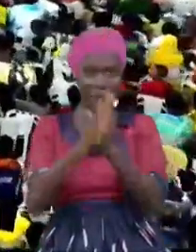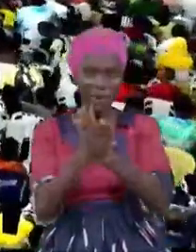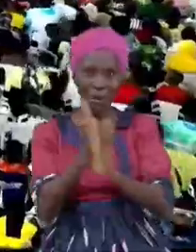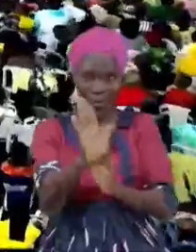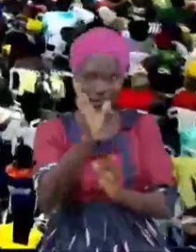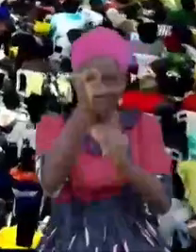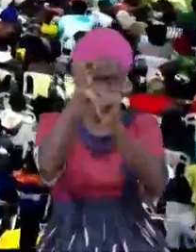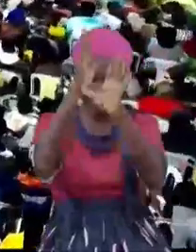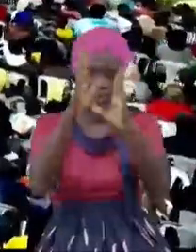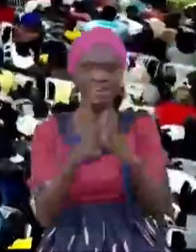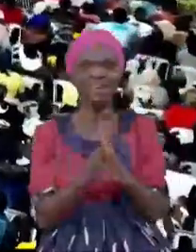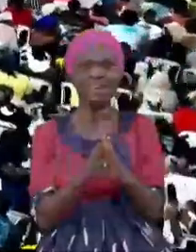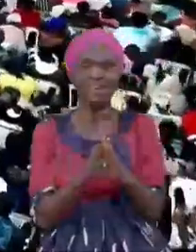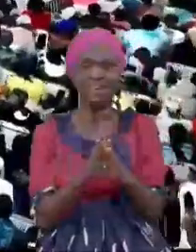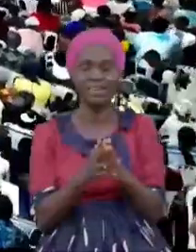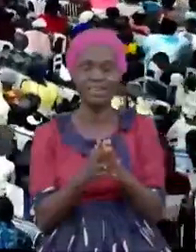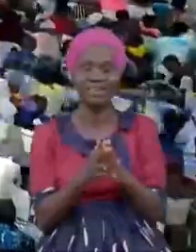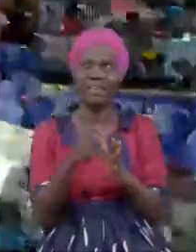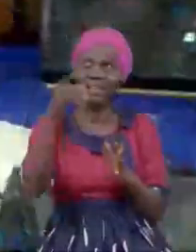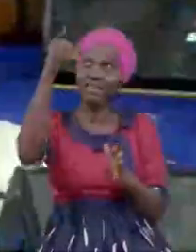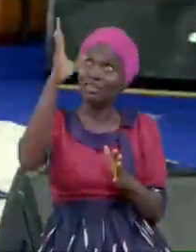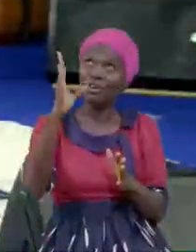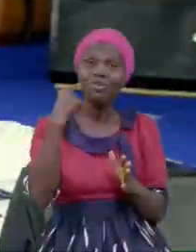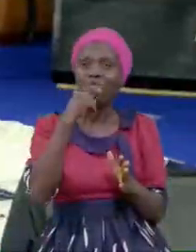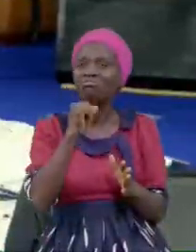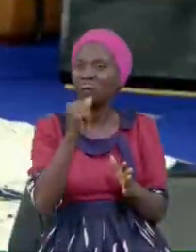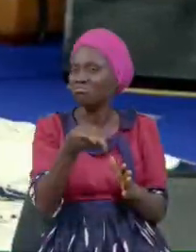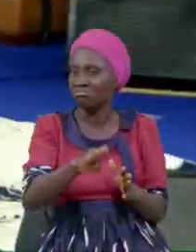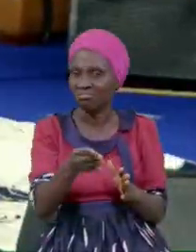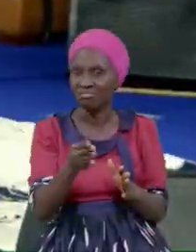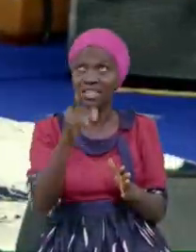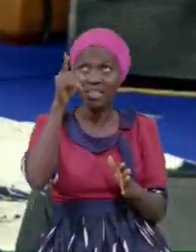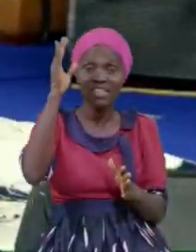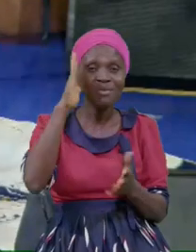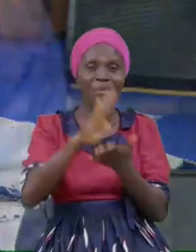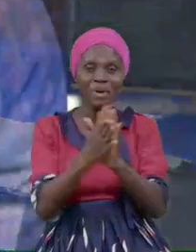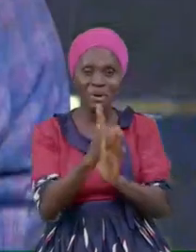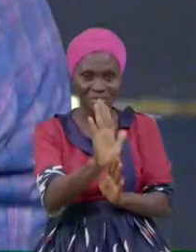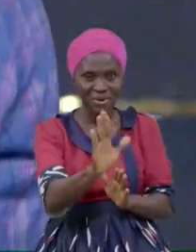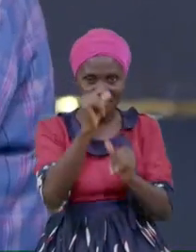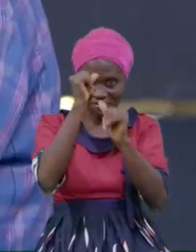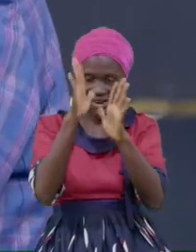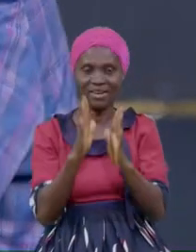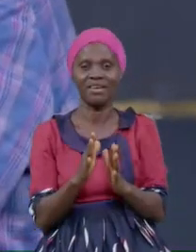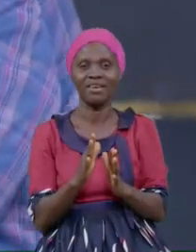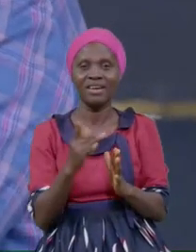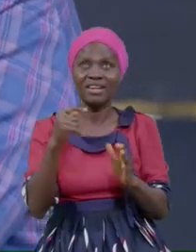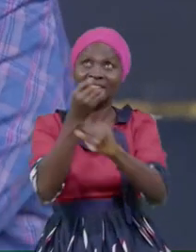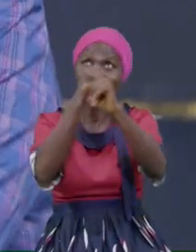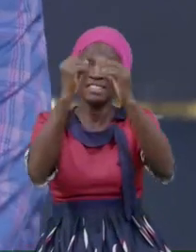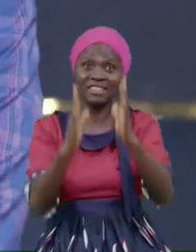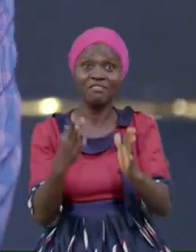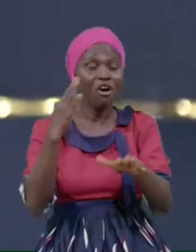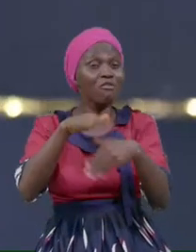père. Le Dieu parfait, impartial sera ton père. Le Sauveur de